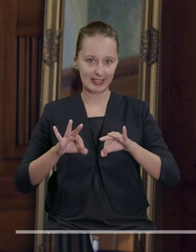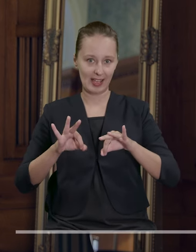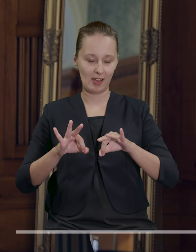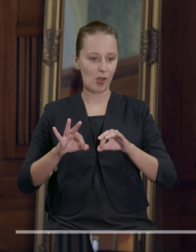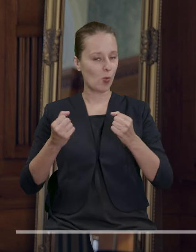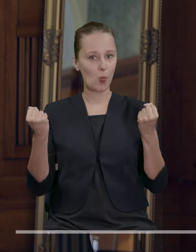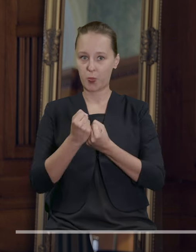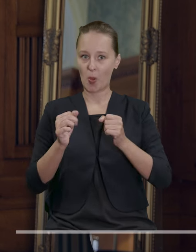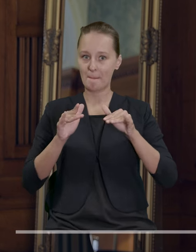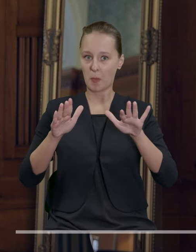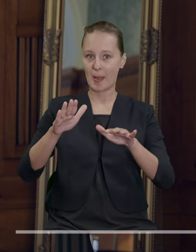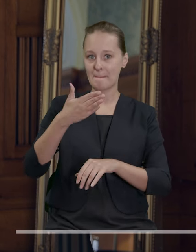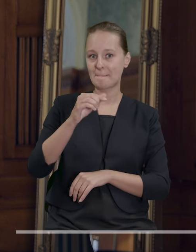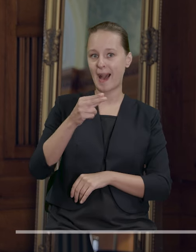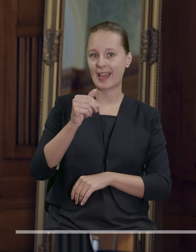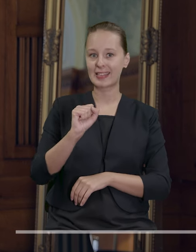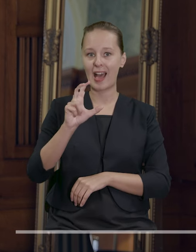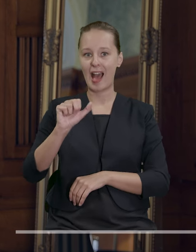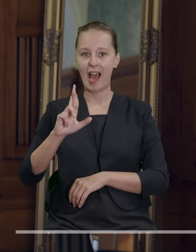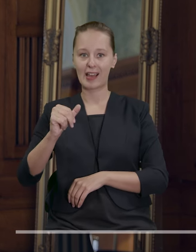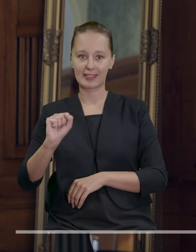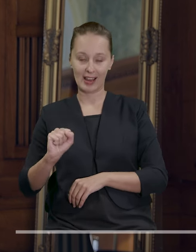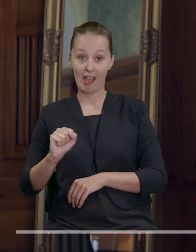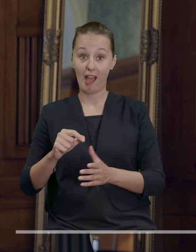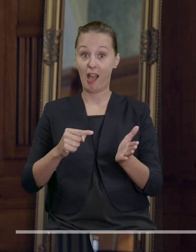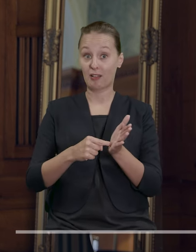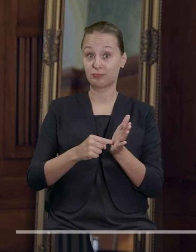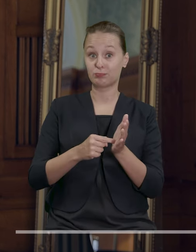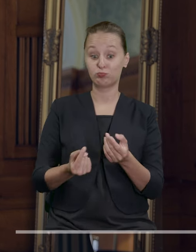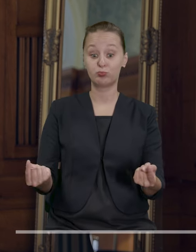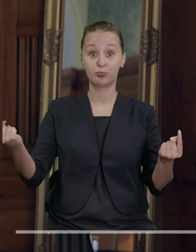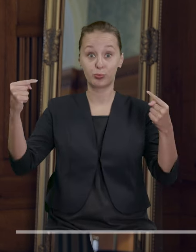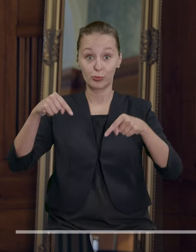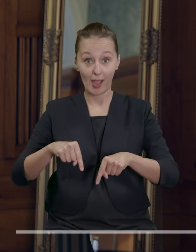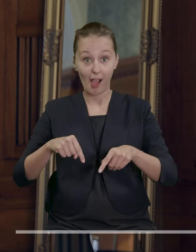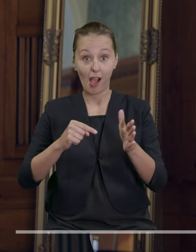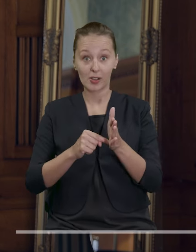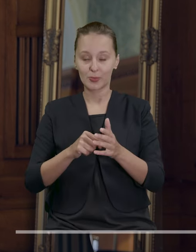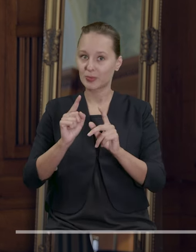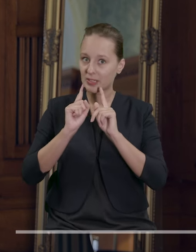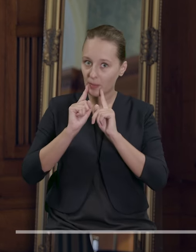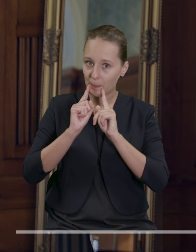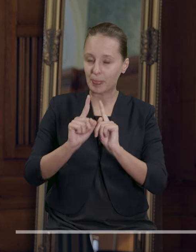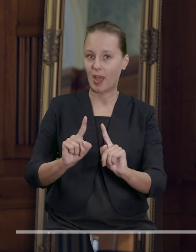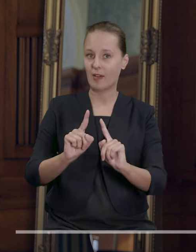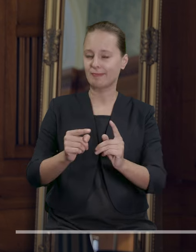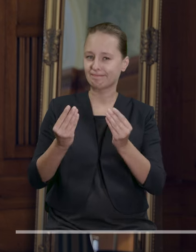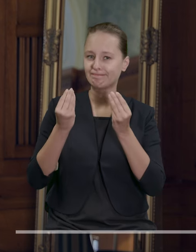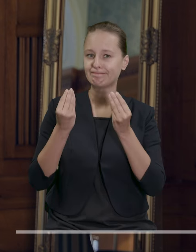konferencja prestiżowa Magna Carta, gdzie gościliśmy